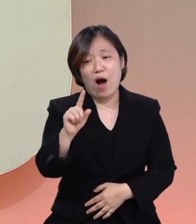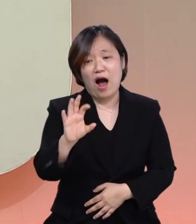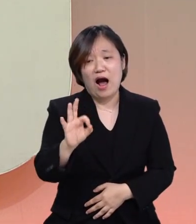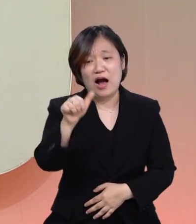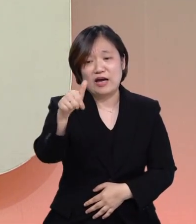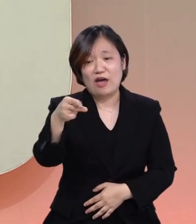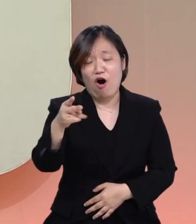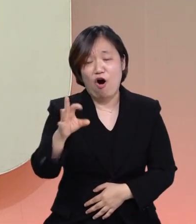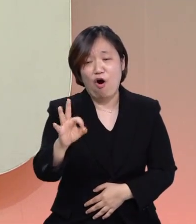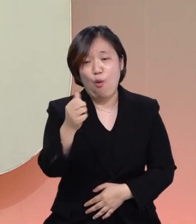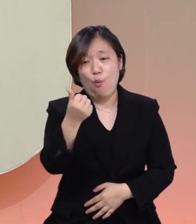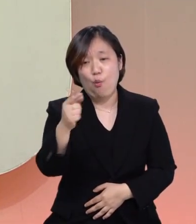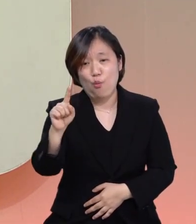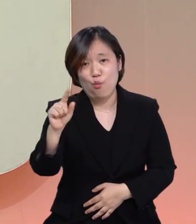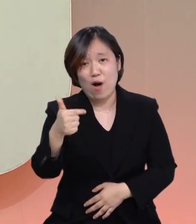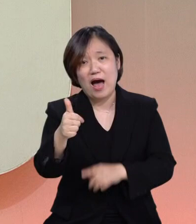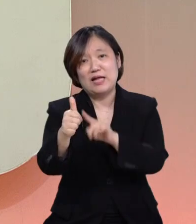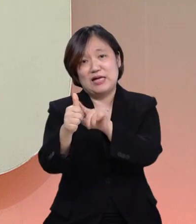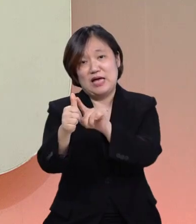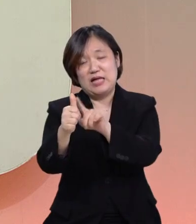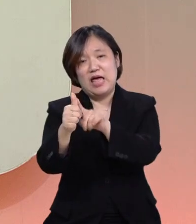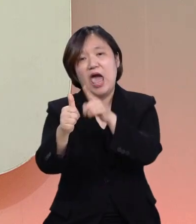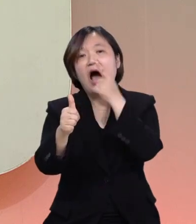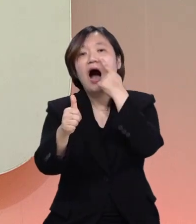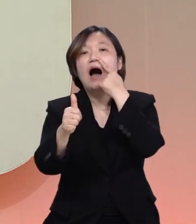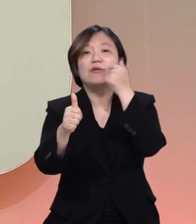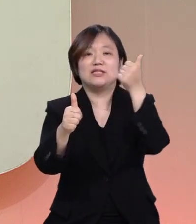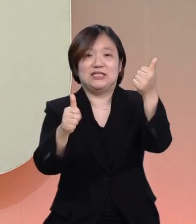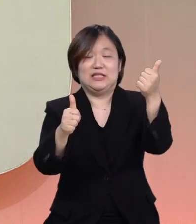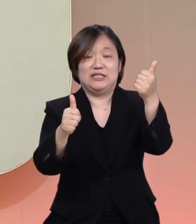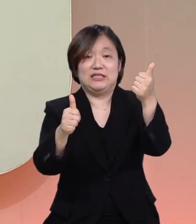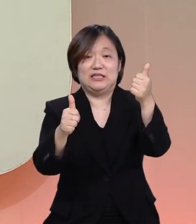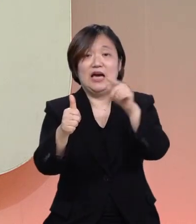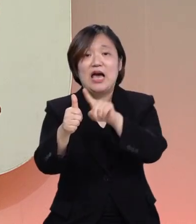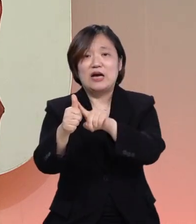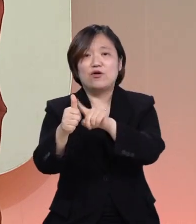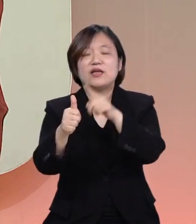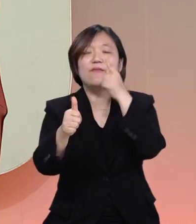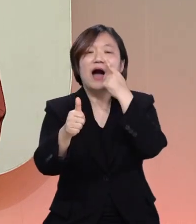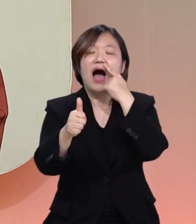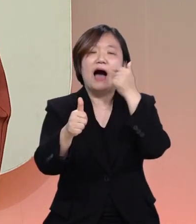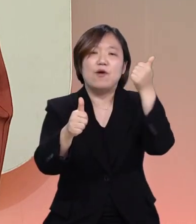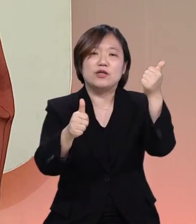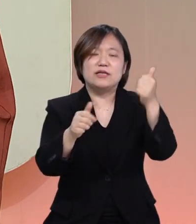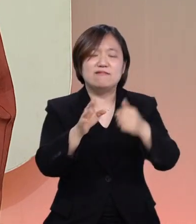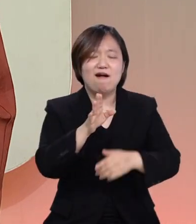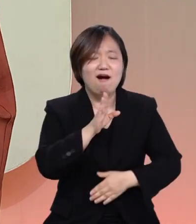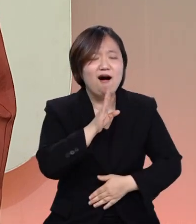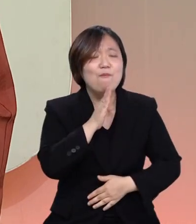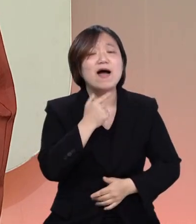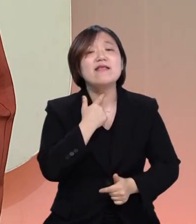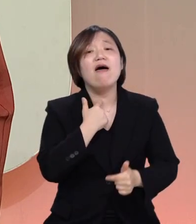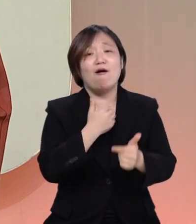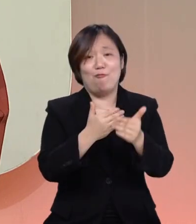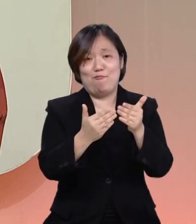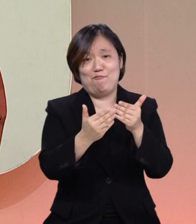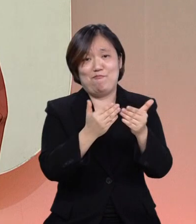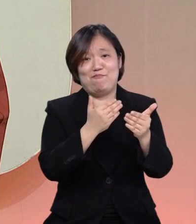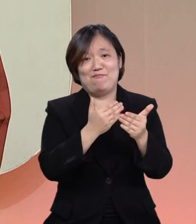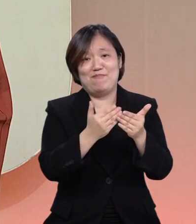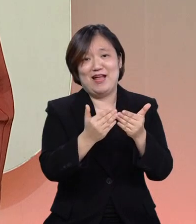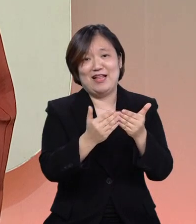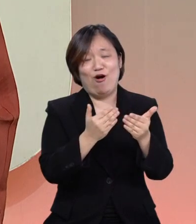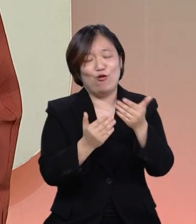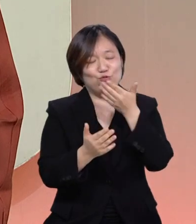거사님의 아버지께서 그분의 아버지께서 실제로 체험했던 아주